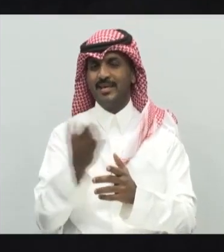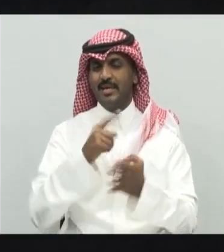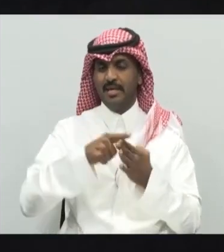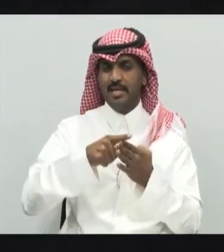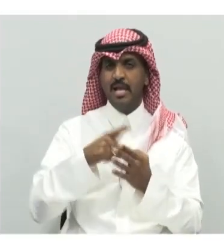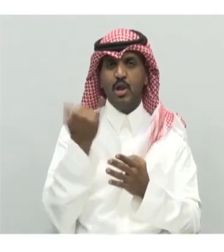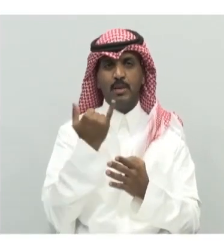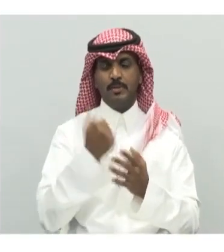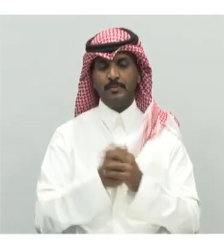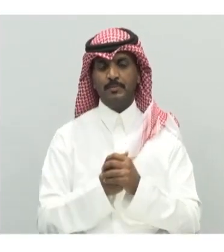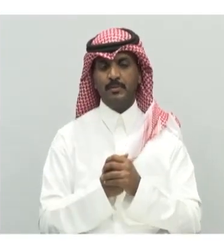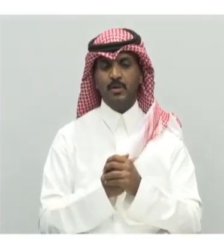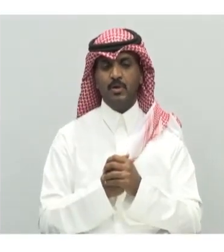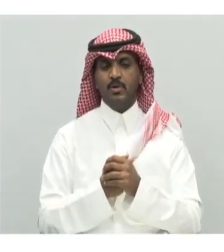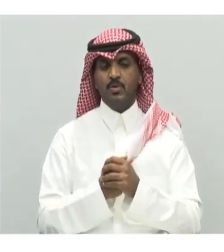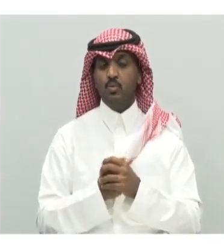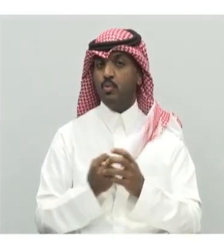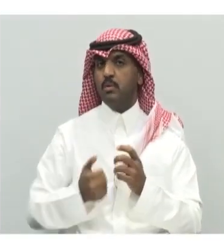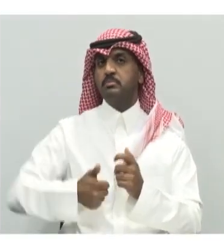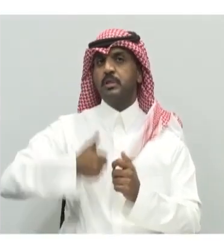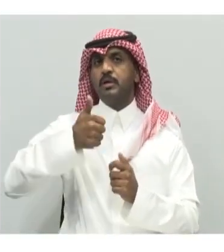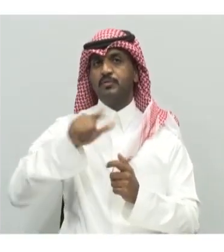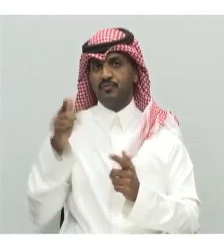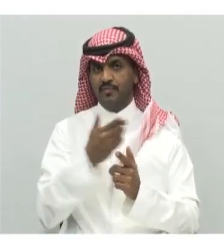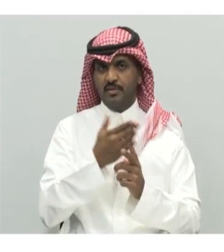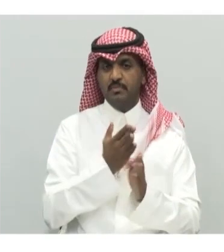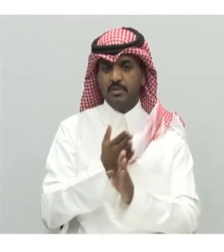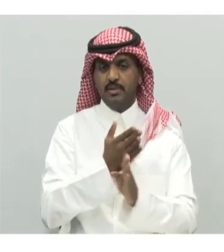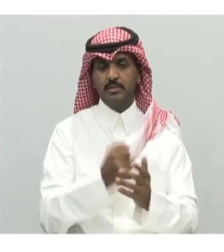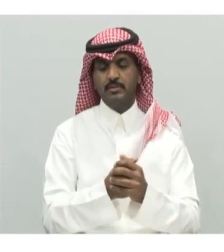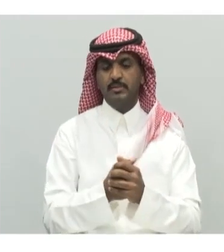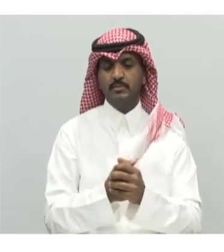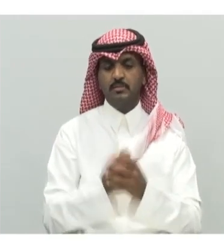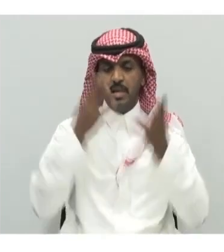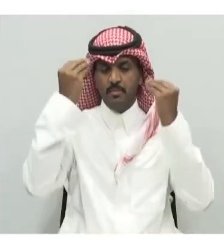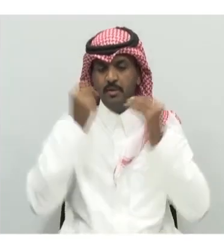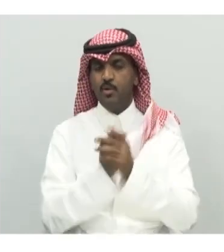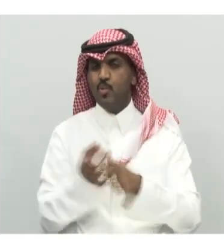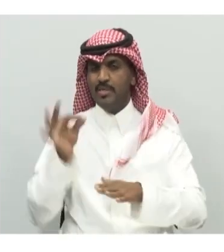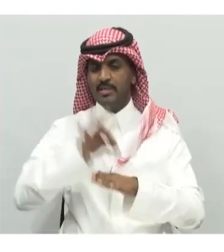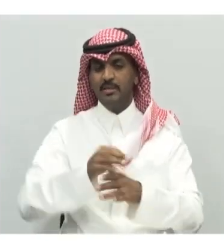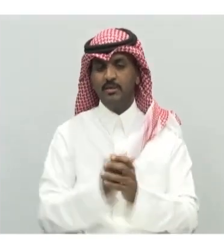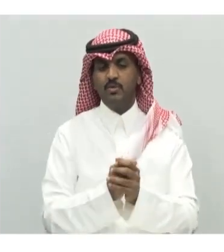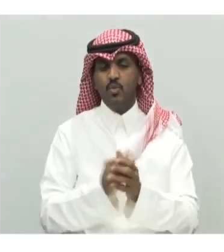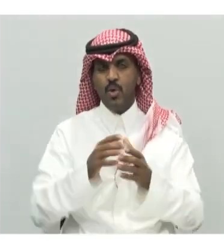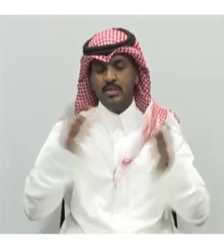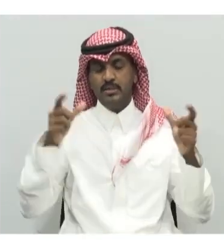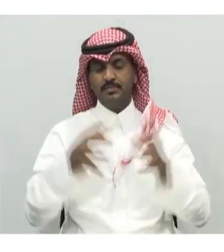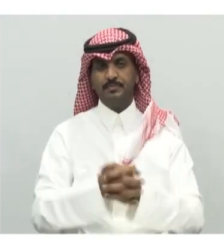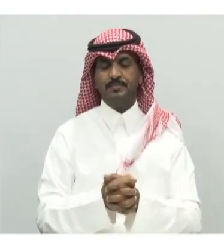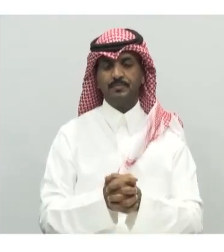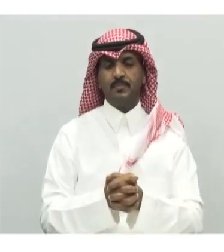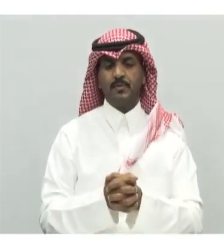العربيه وابدعت ايضا في مجالات احسنتم في المجالات علميه وانسانيه واسعه